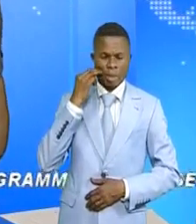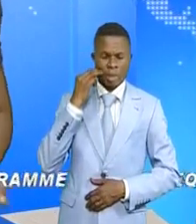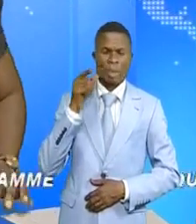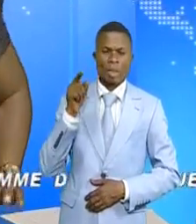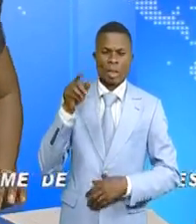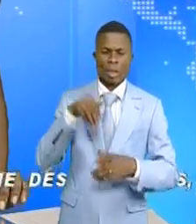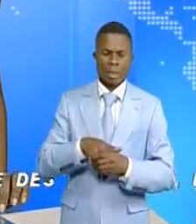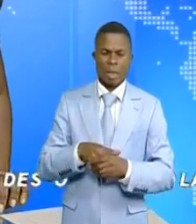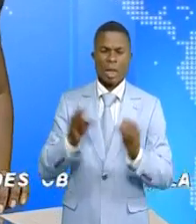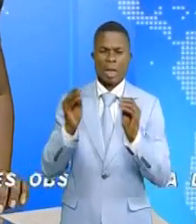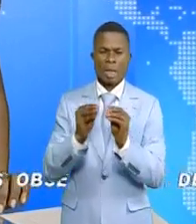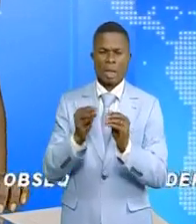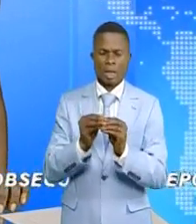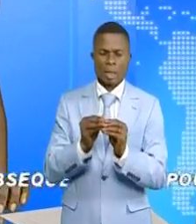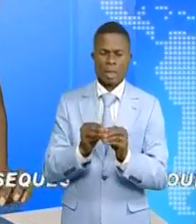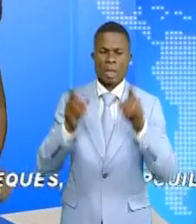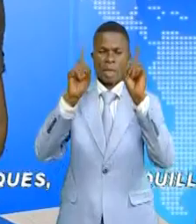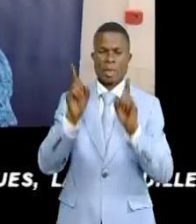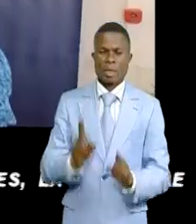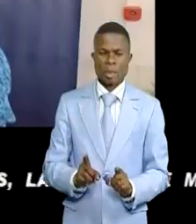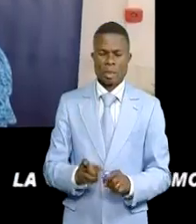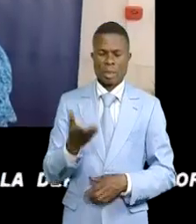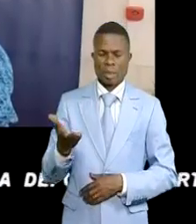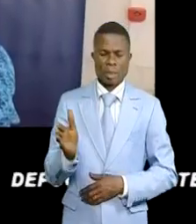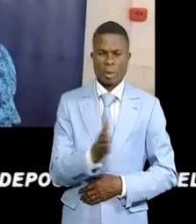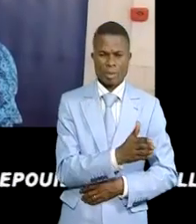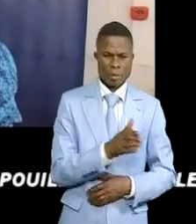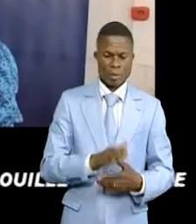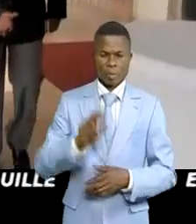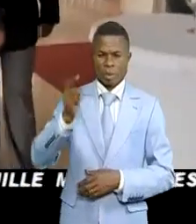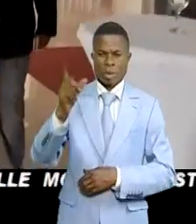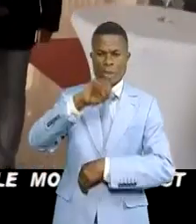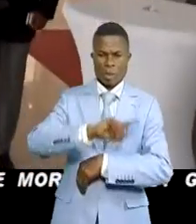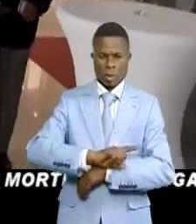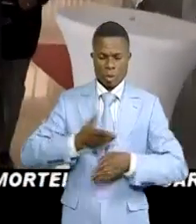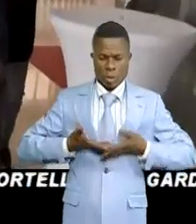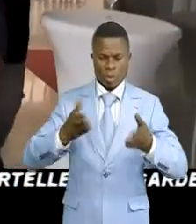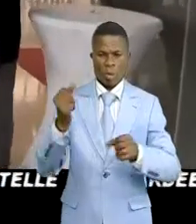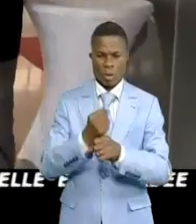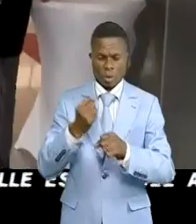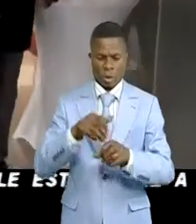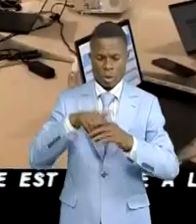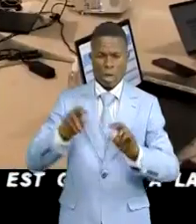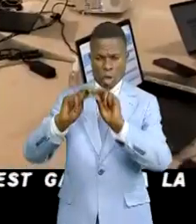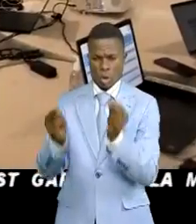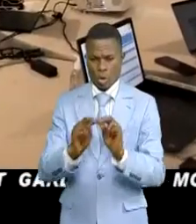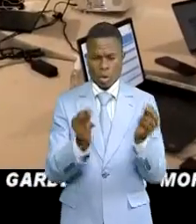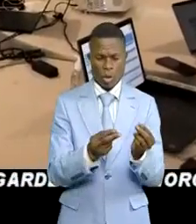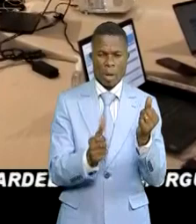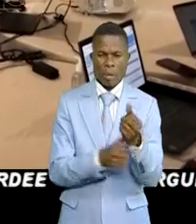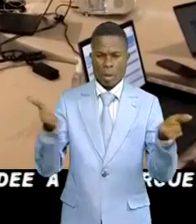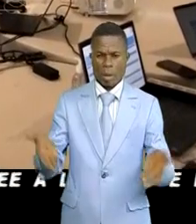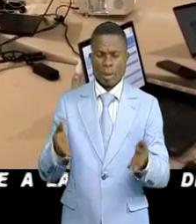Kolongele à l'atelier du numérique. Regardez. Pour cette deuxième journée consacrée aux travaux en atelier, les participants